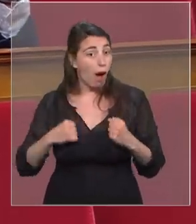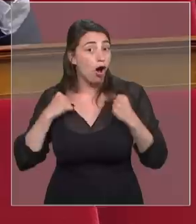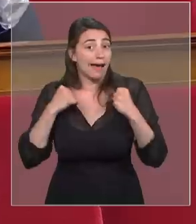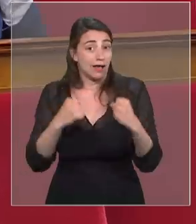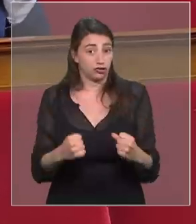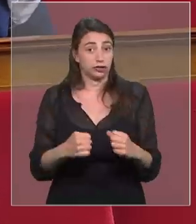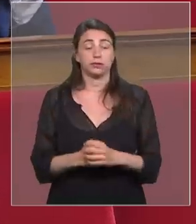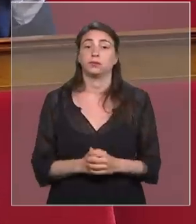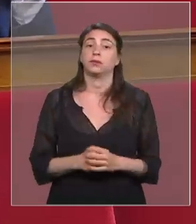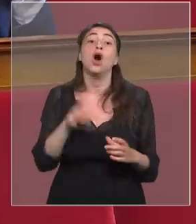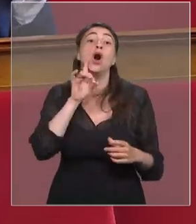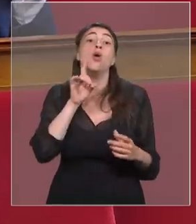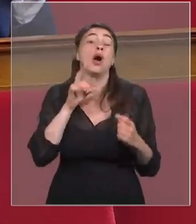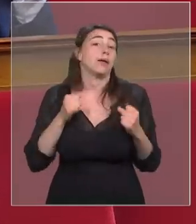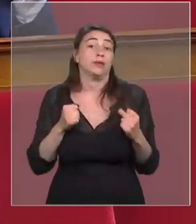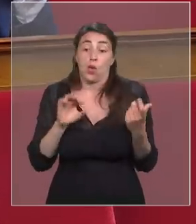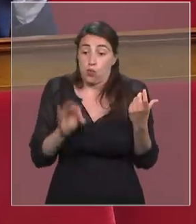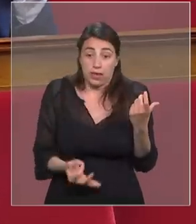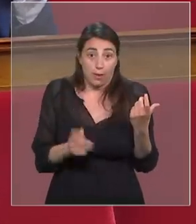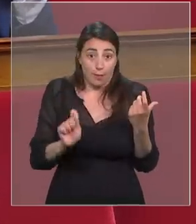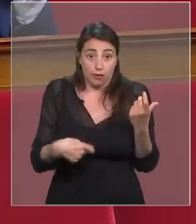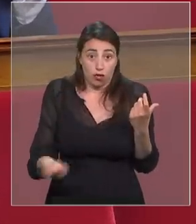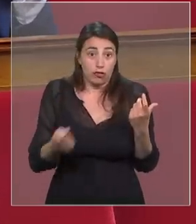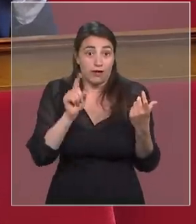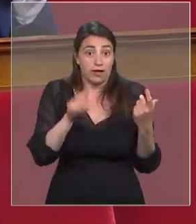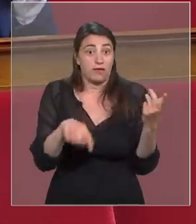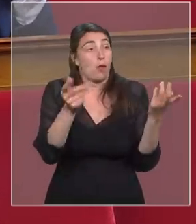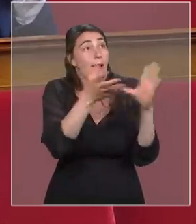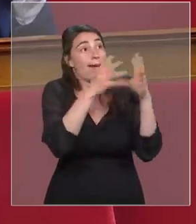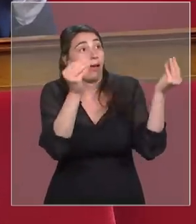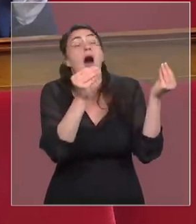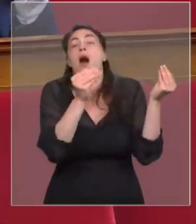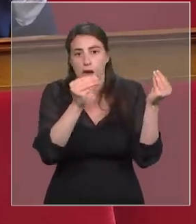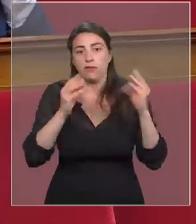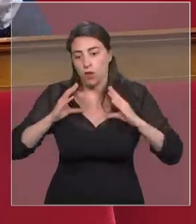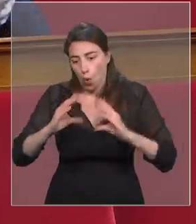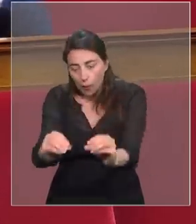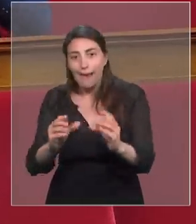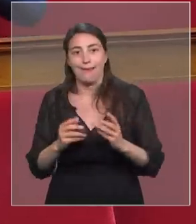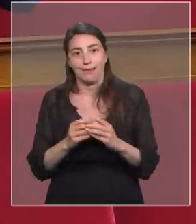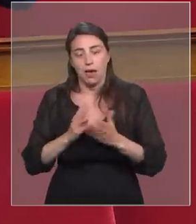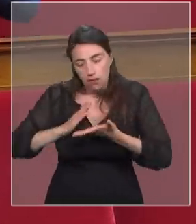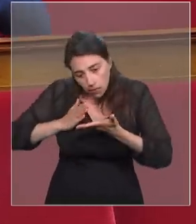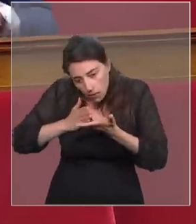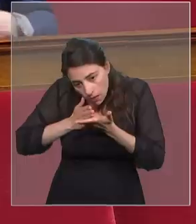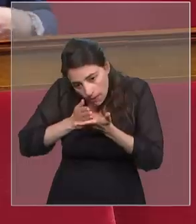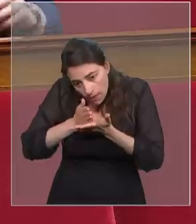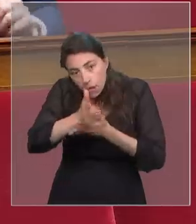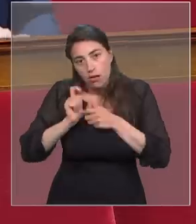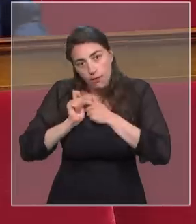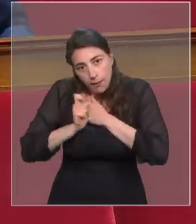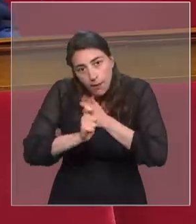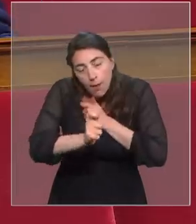devons absolument assurer la bonne exécution de cette trajectoire. Oui, nous devons absolument accélérer